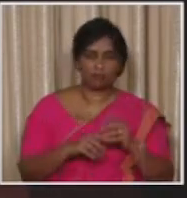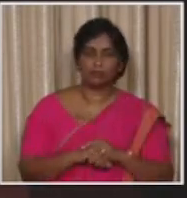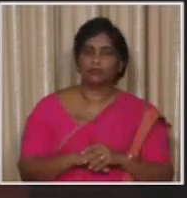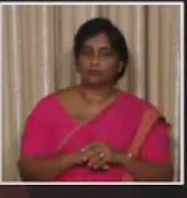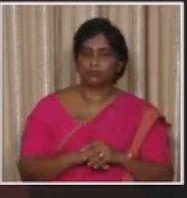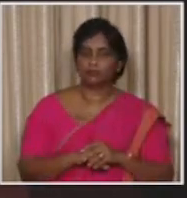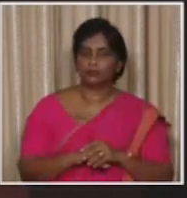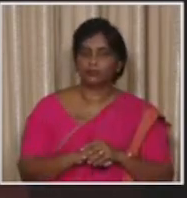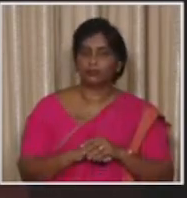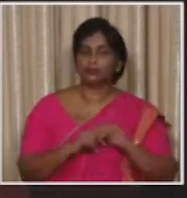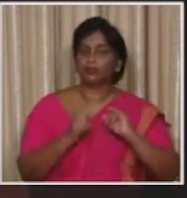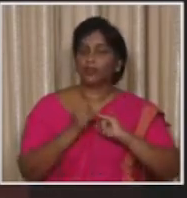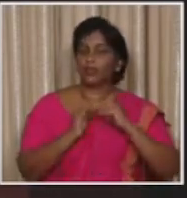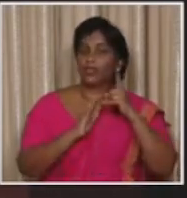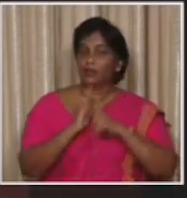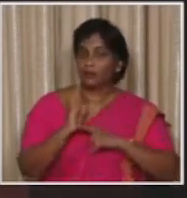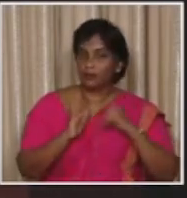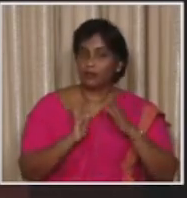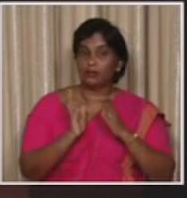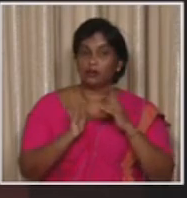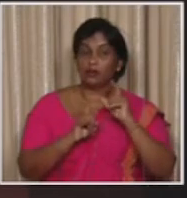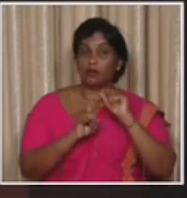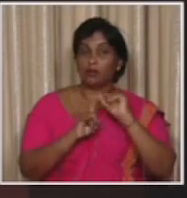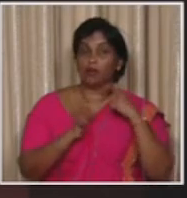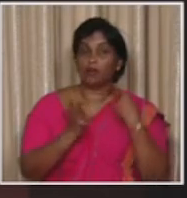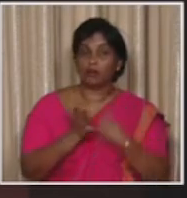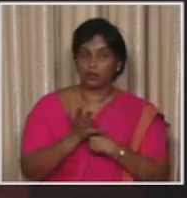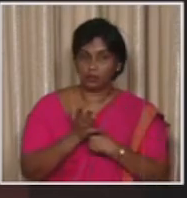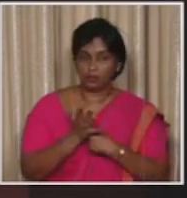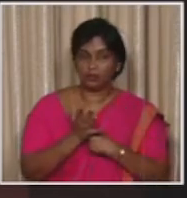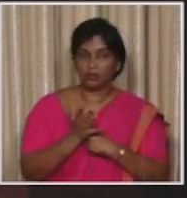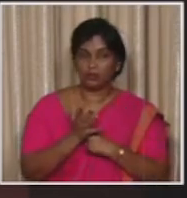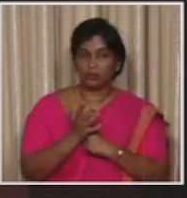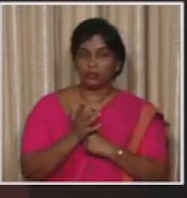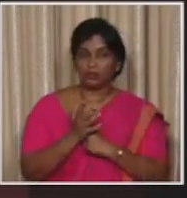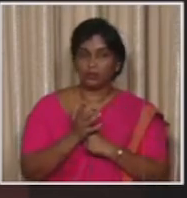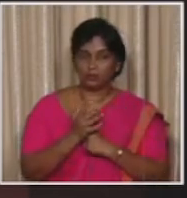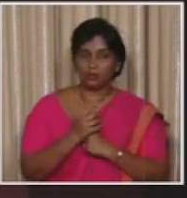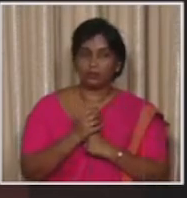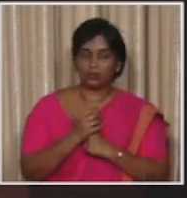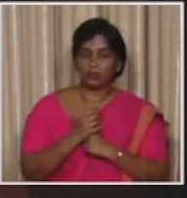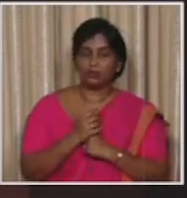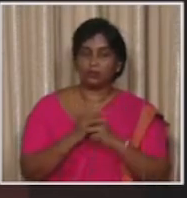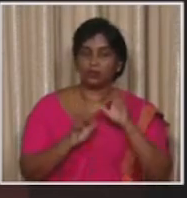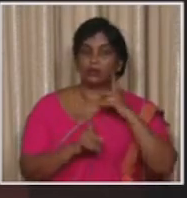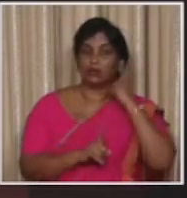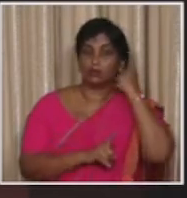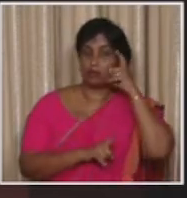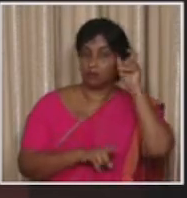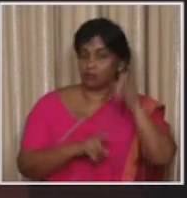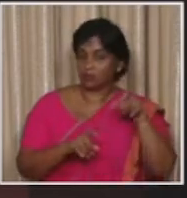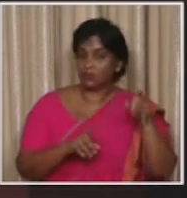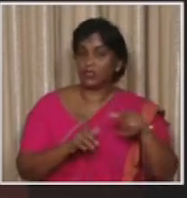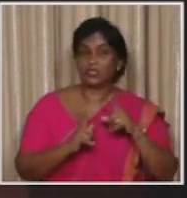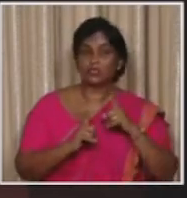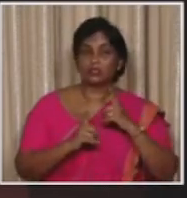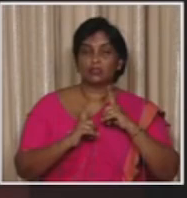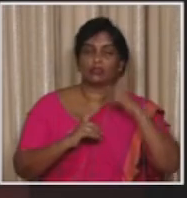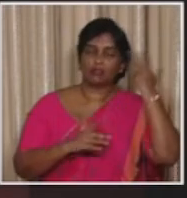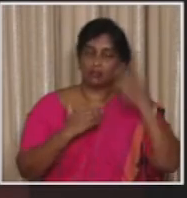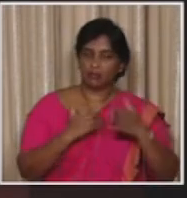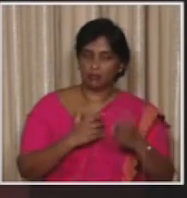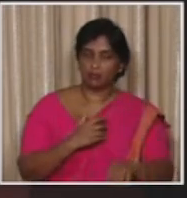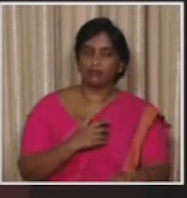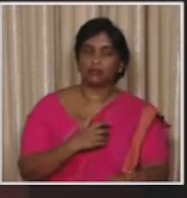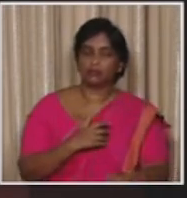ස්ටැන්ලි ජයසුන්දර වැනි මහාචාර්යවරු සමාවෙන්න, ස්ටැන්ලි විජේසුන්දර වැනි මහාචාර්යවරුන්ටත් ජීවිත අහිමි වුණා. ඉතින්